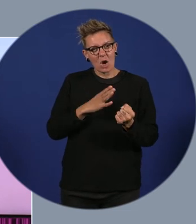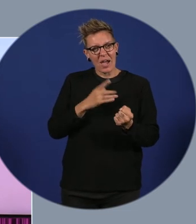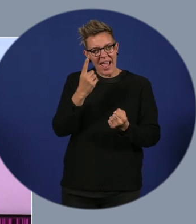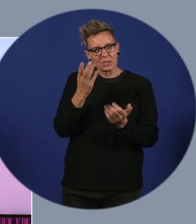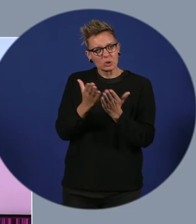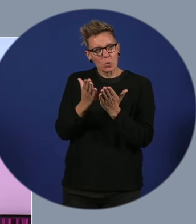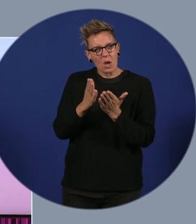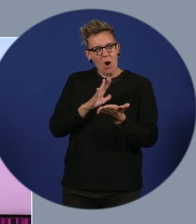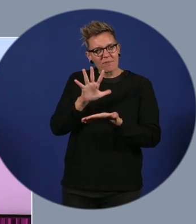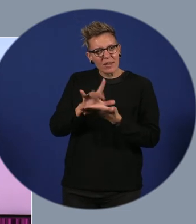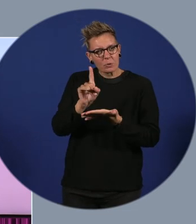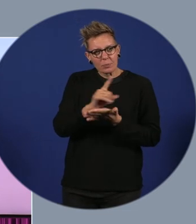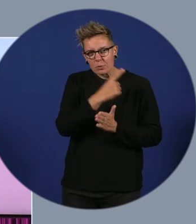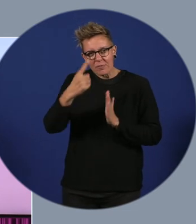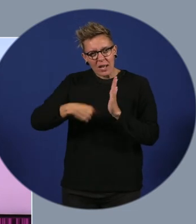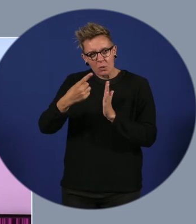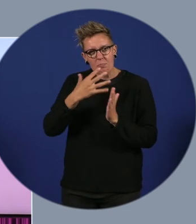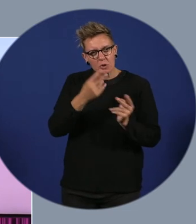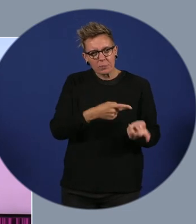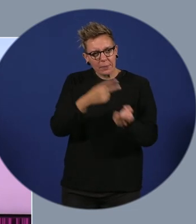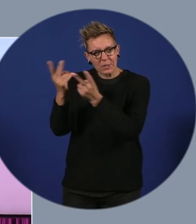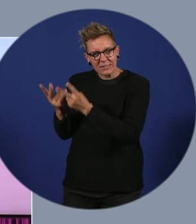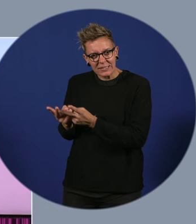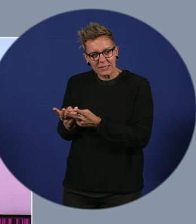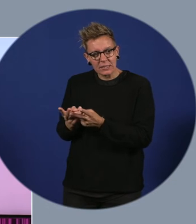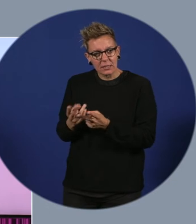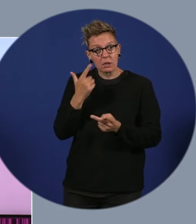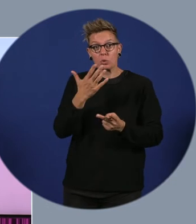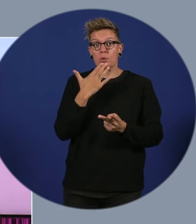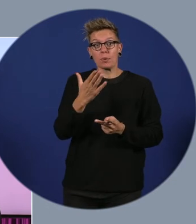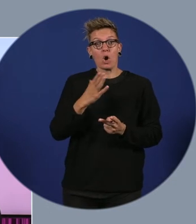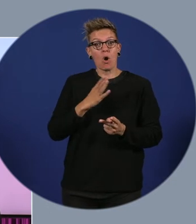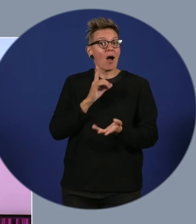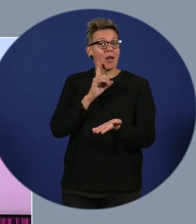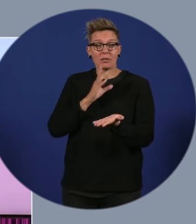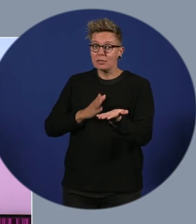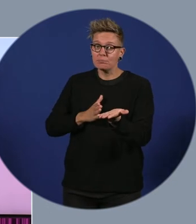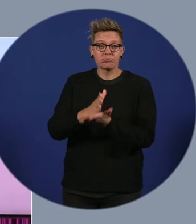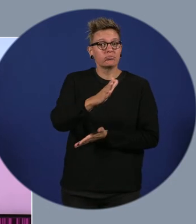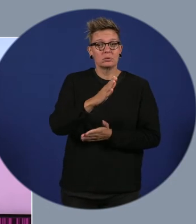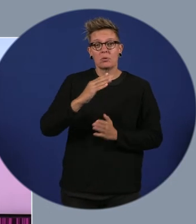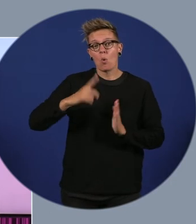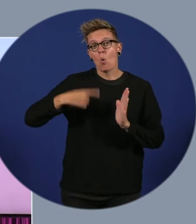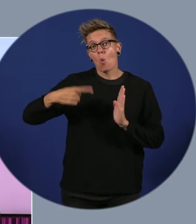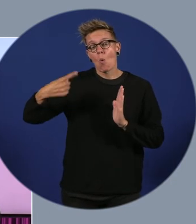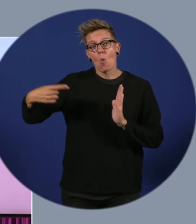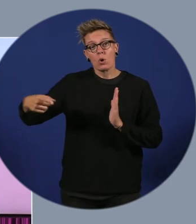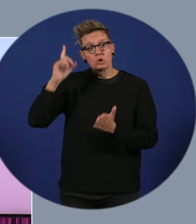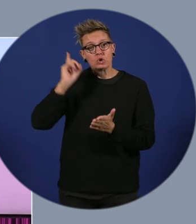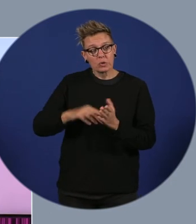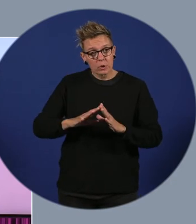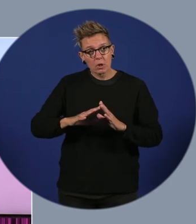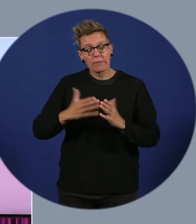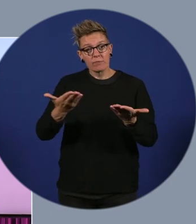skolorna hade i början av lektionerna, om man skulle kunna ha det inte bara när det är skolval utan hela tiden för att öka kunskapen